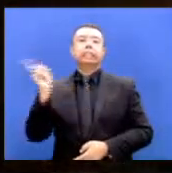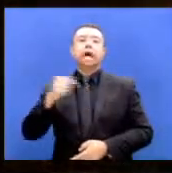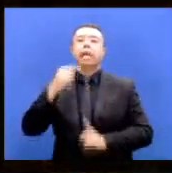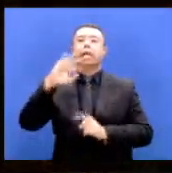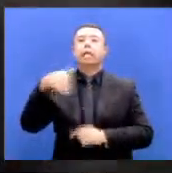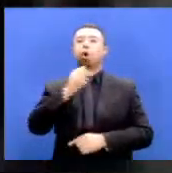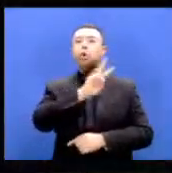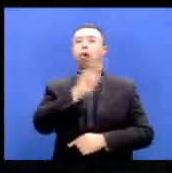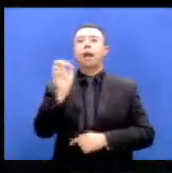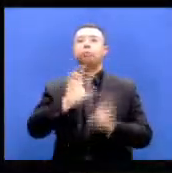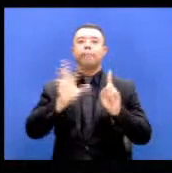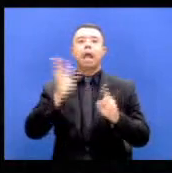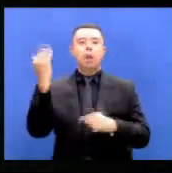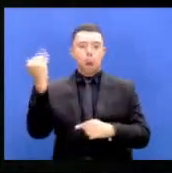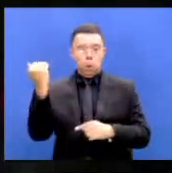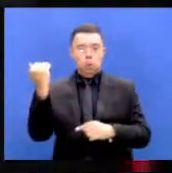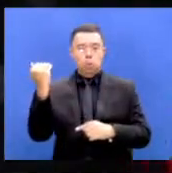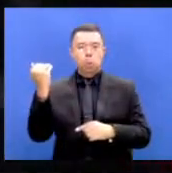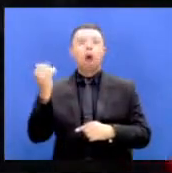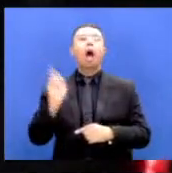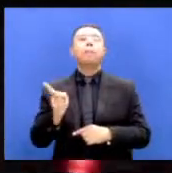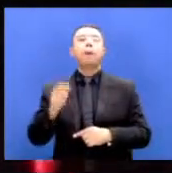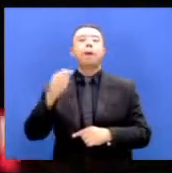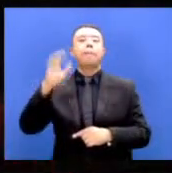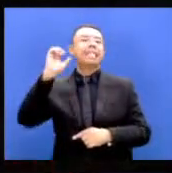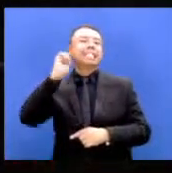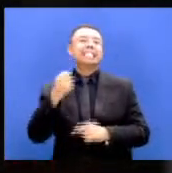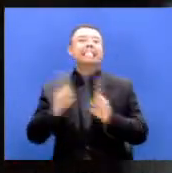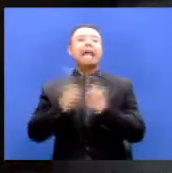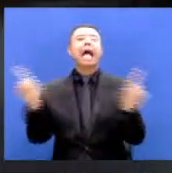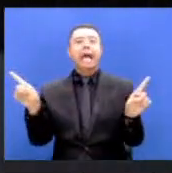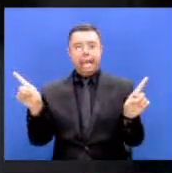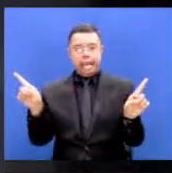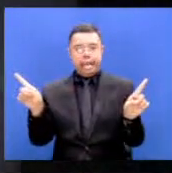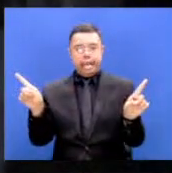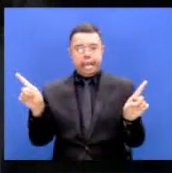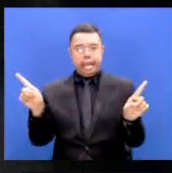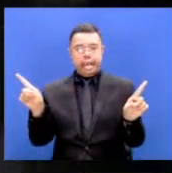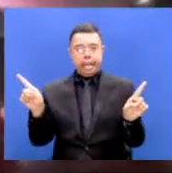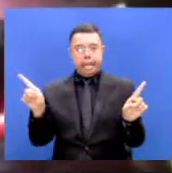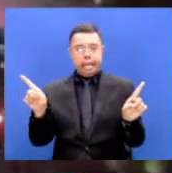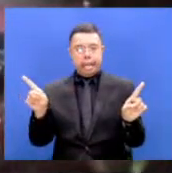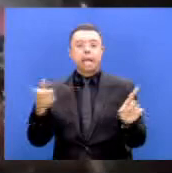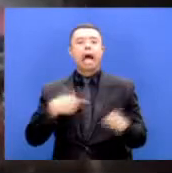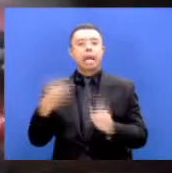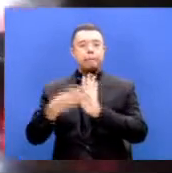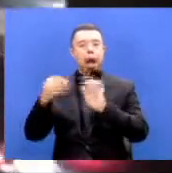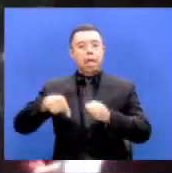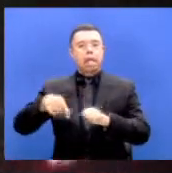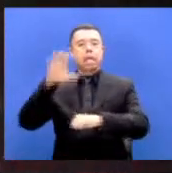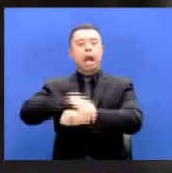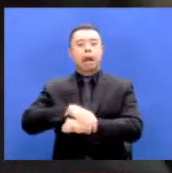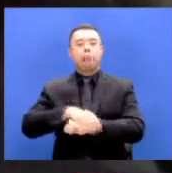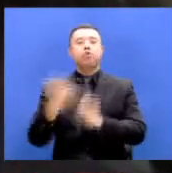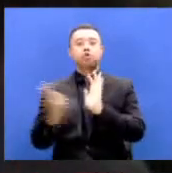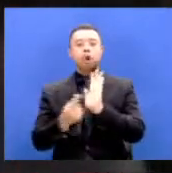tahun 2019 lalu setelah ditinggal cerai oleh istrinya. Atas perbuatannya, pelaku dijerat